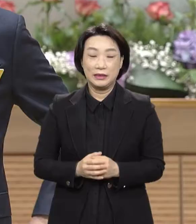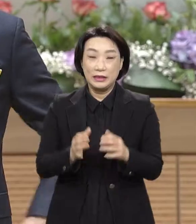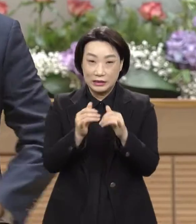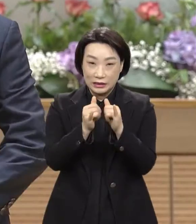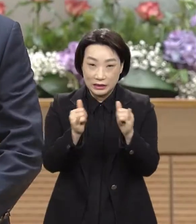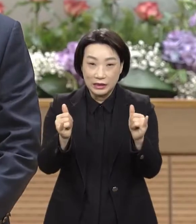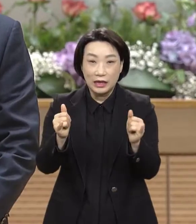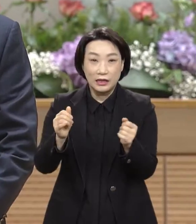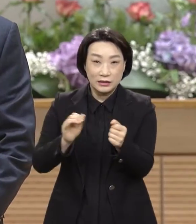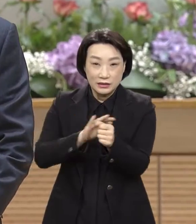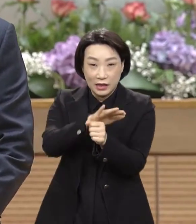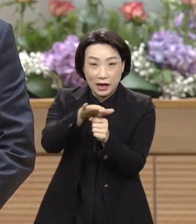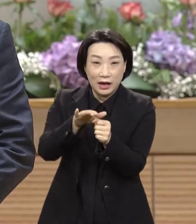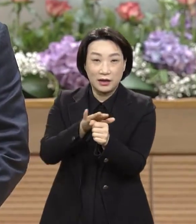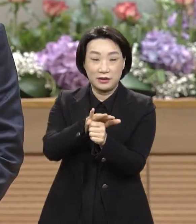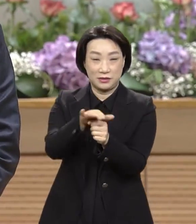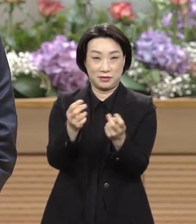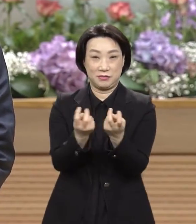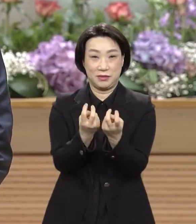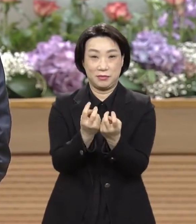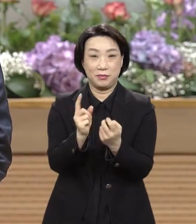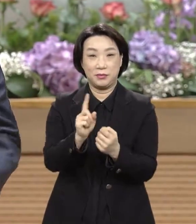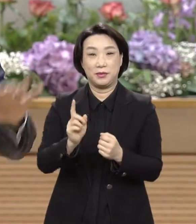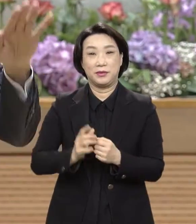인간을 사랑하는 방법이